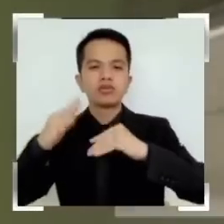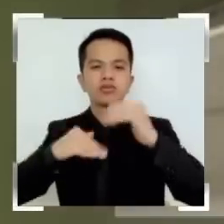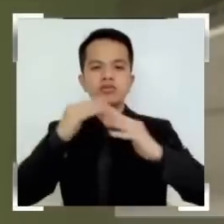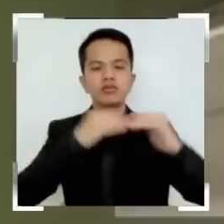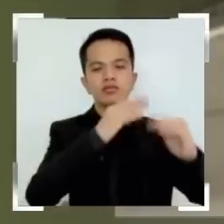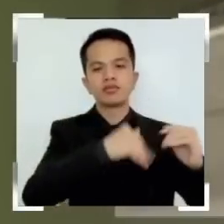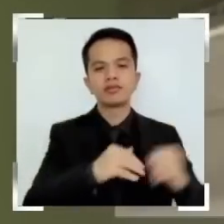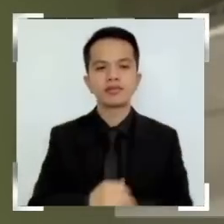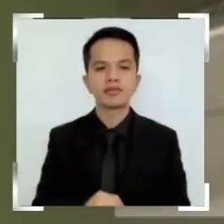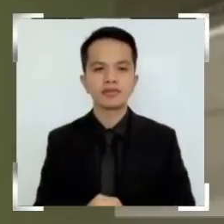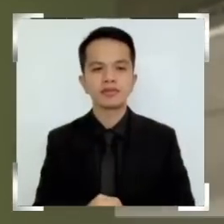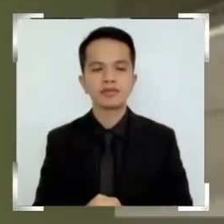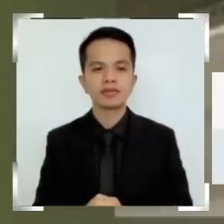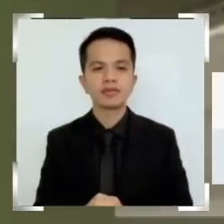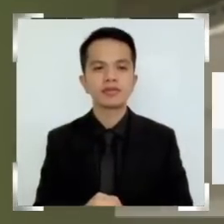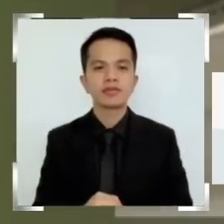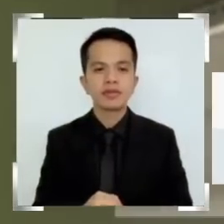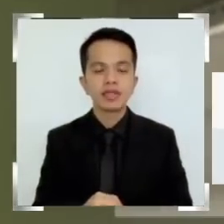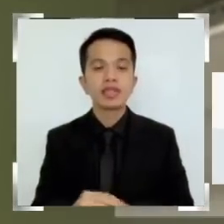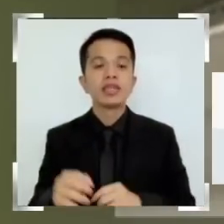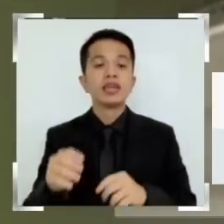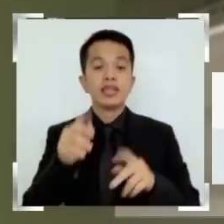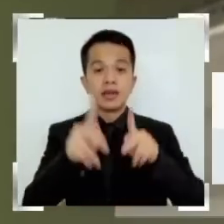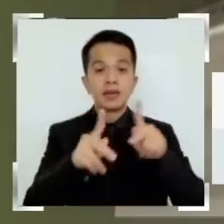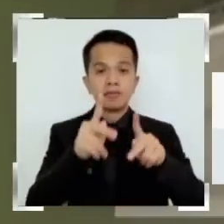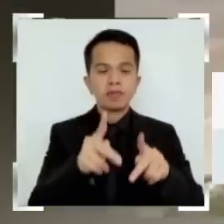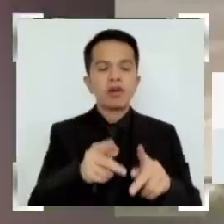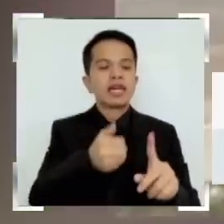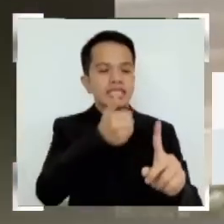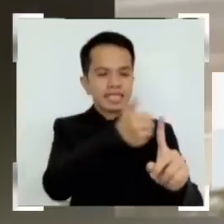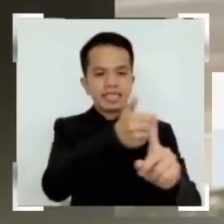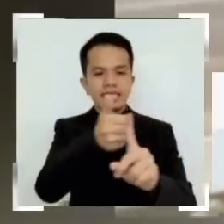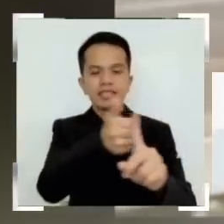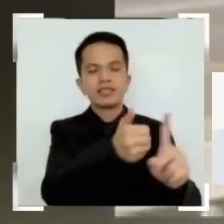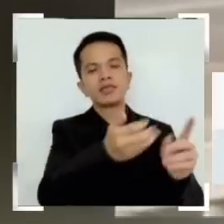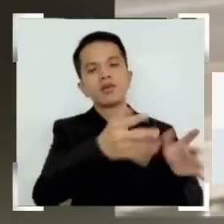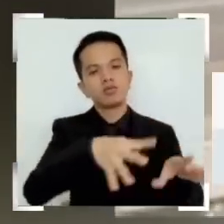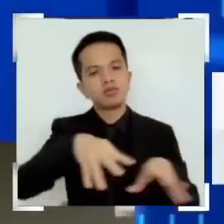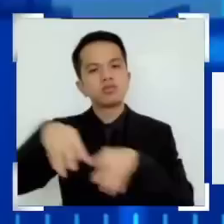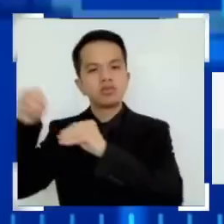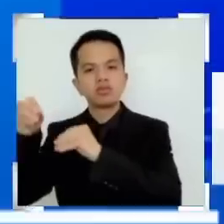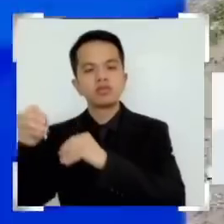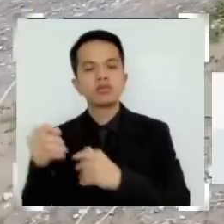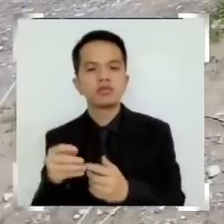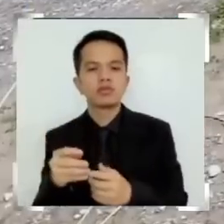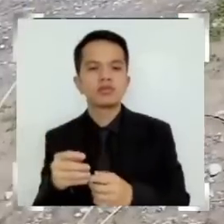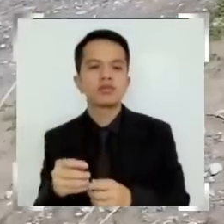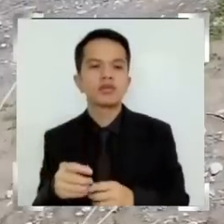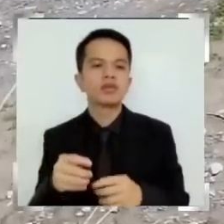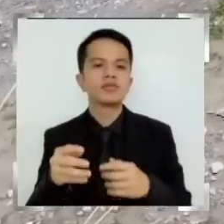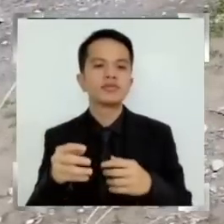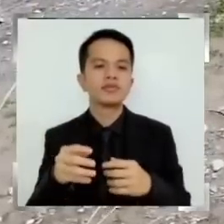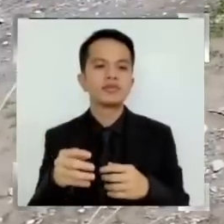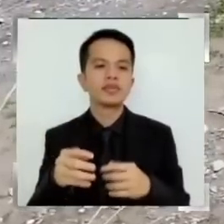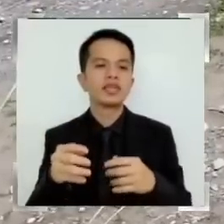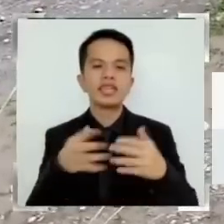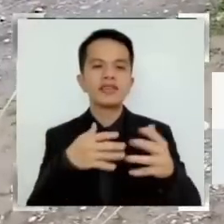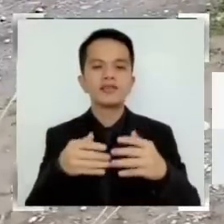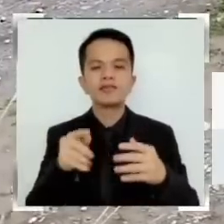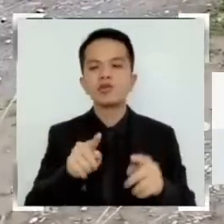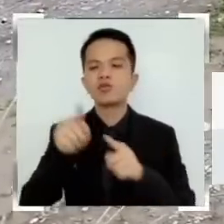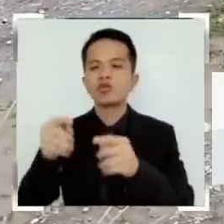kusang lumilikas ang mga residente sa mas ligtas na tirahan ng mga kakilala o kamag-anak. Sa Banggit